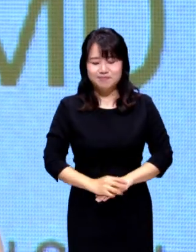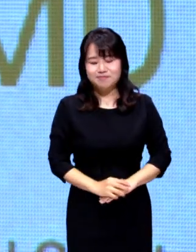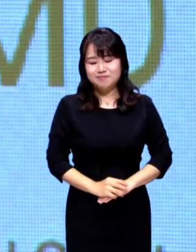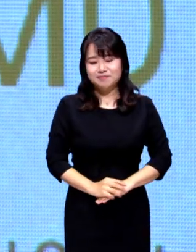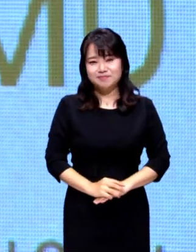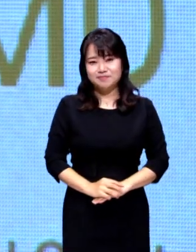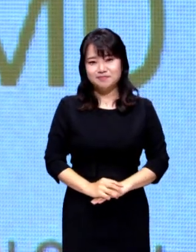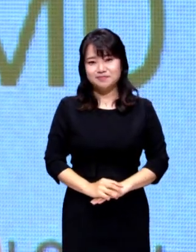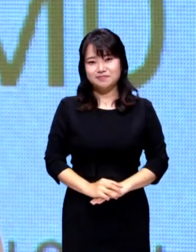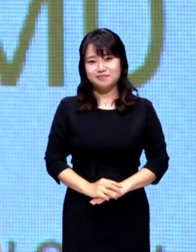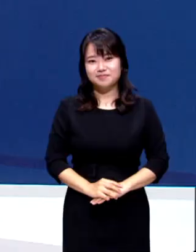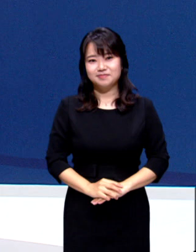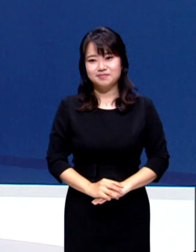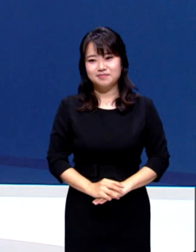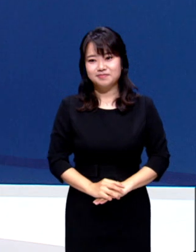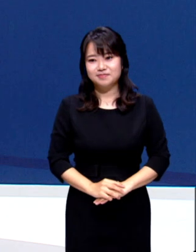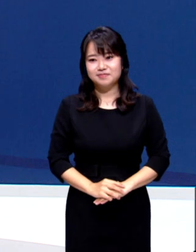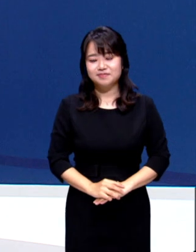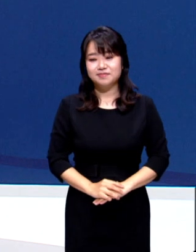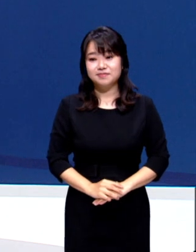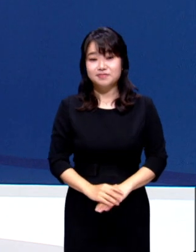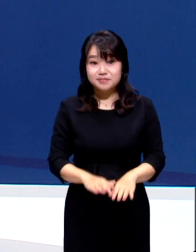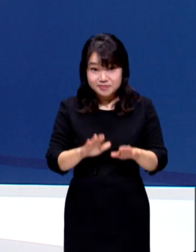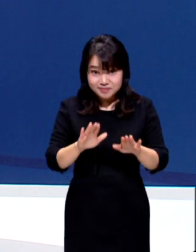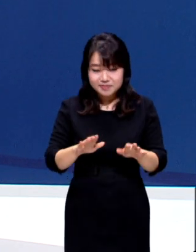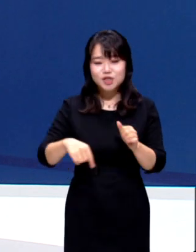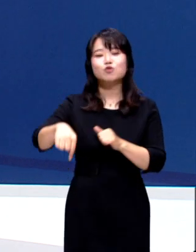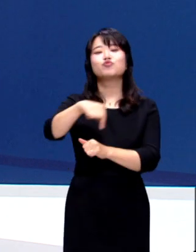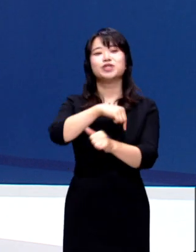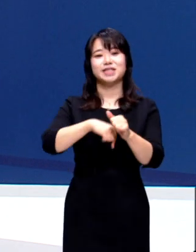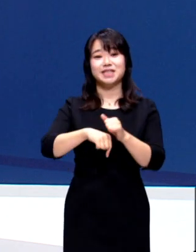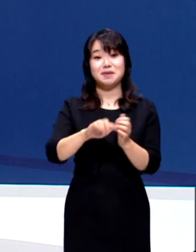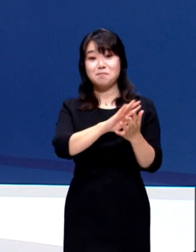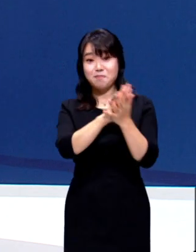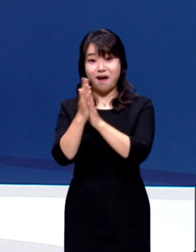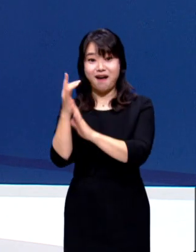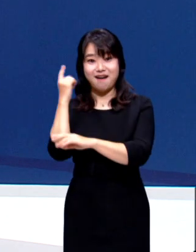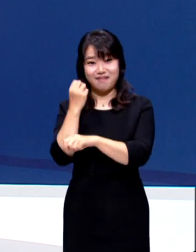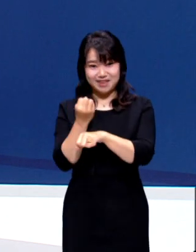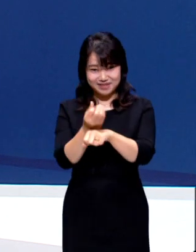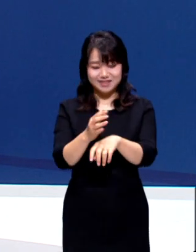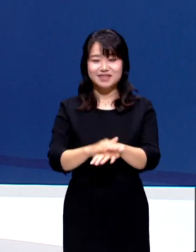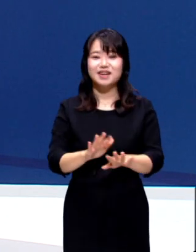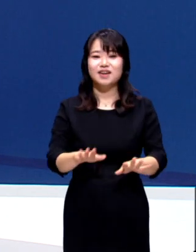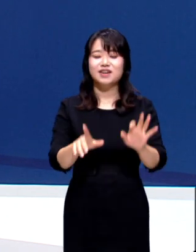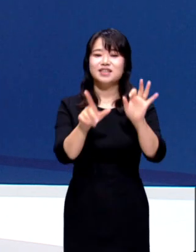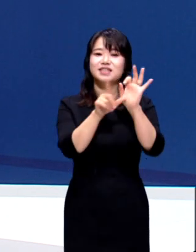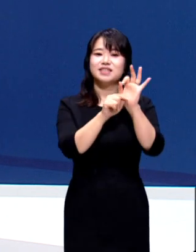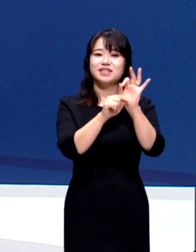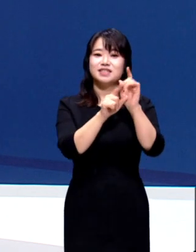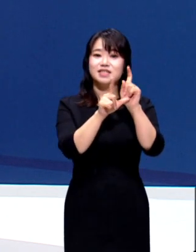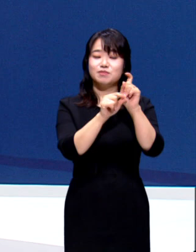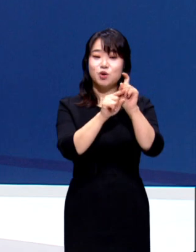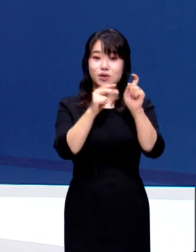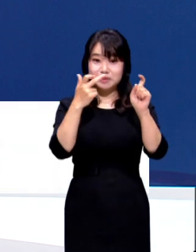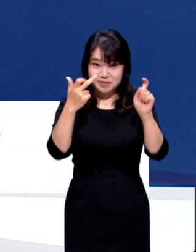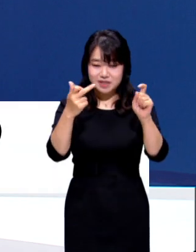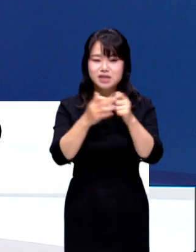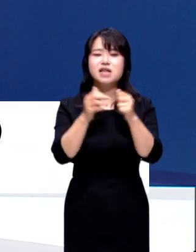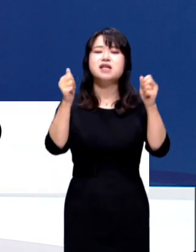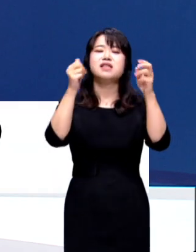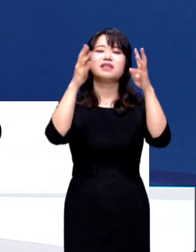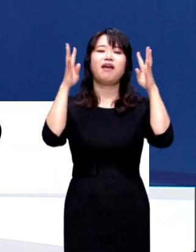뉴스 강혜진입니다. 네, 이번에는 분위기를 좀 바꿔보겠습니다. 네, 오는 17일 네, 2023학년도